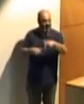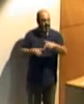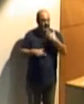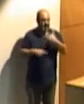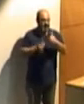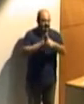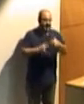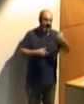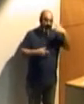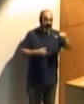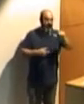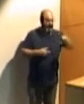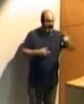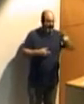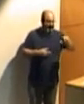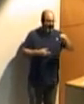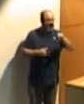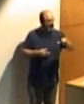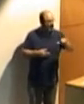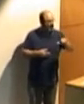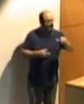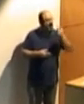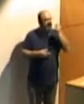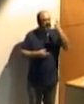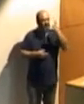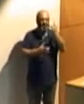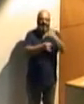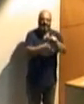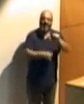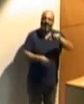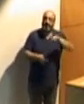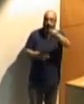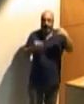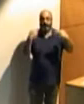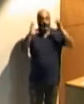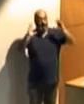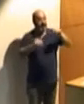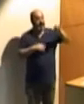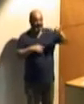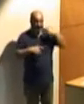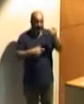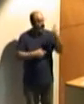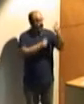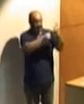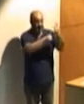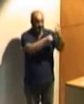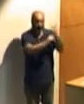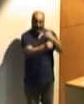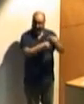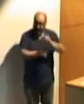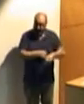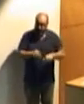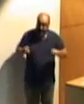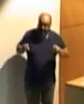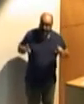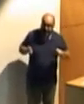l'intelligence artificielle comprenez bien que l'intelligence artificielle ça aussi ça fait rêver est ce qu'une intelligence peut-elle être artificiel ça a un